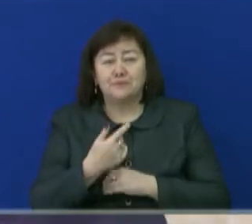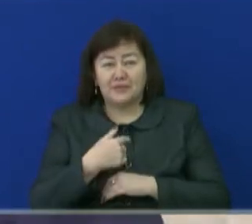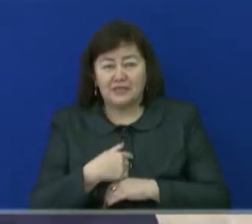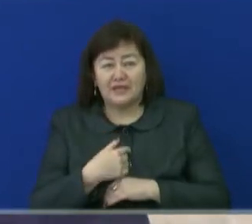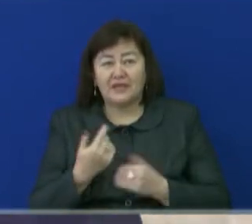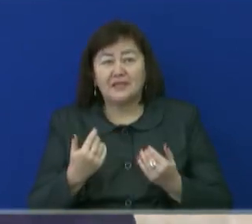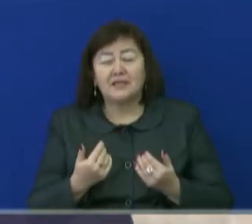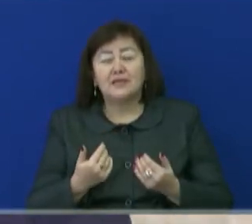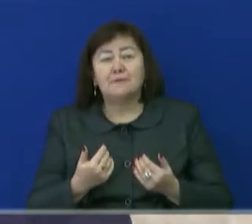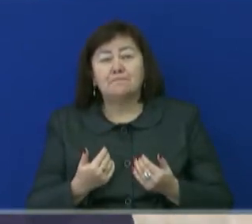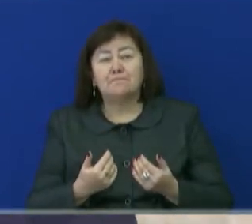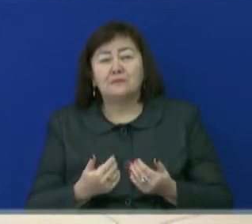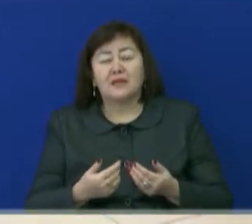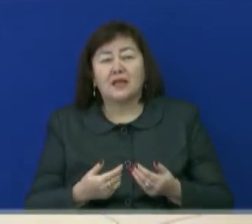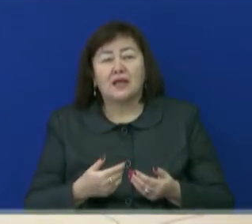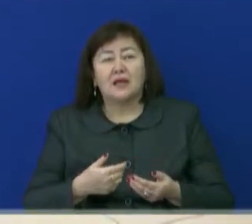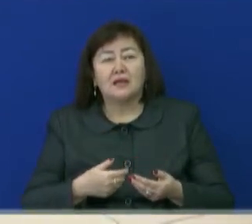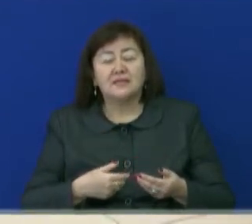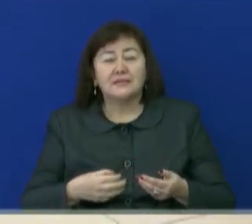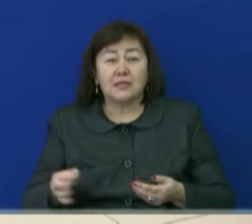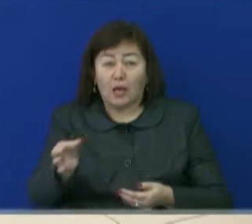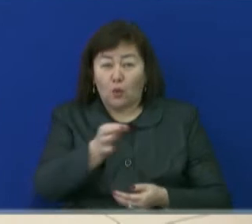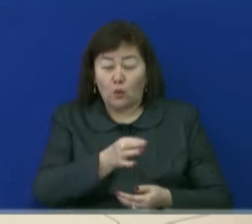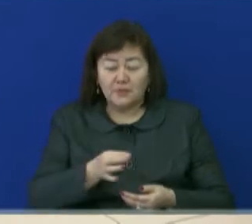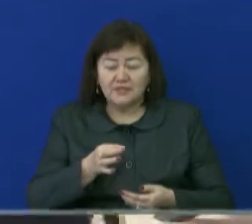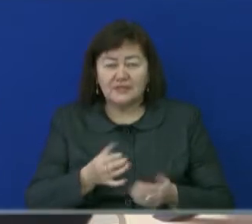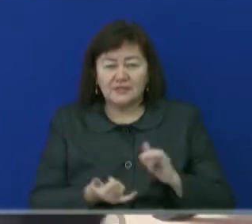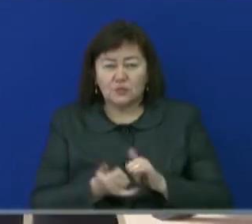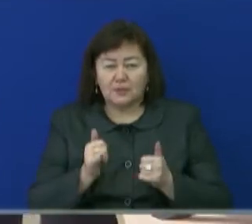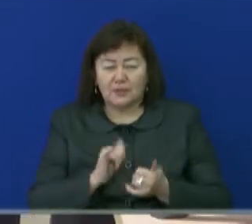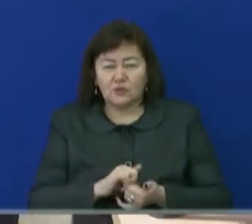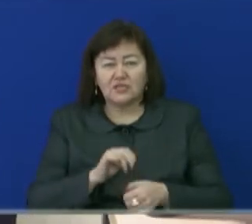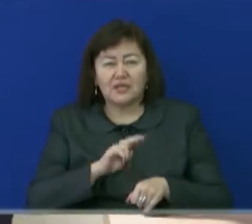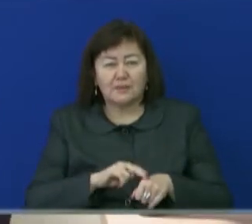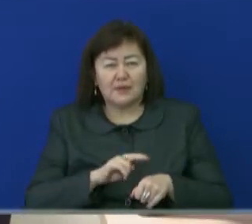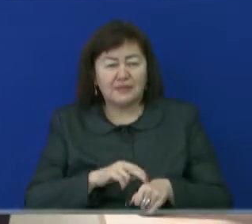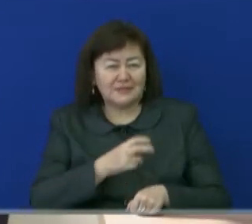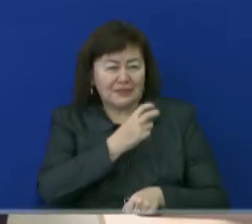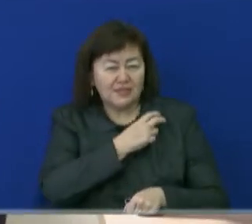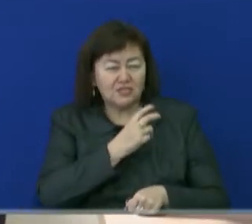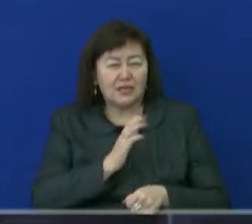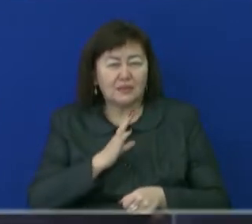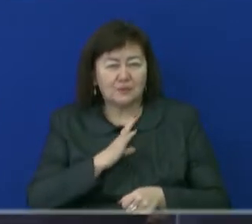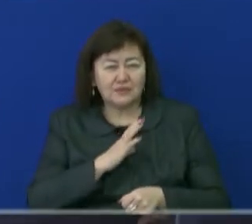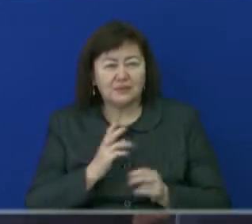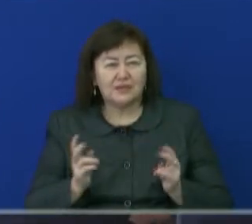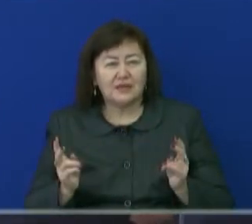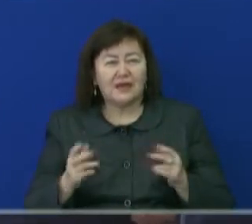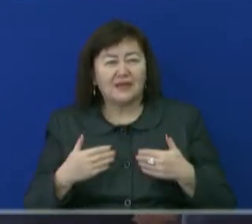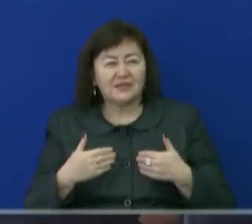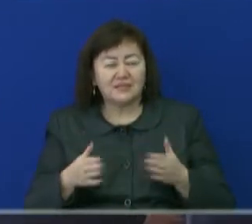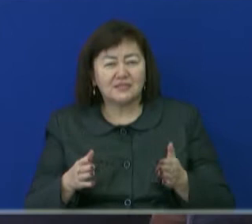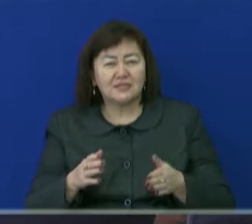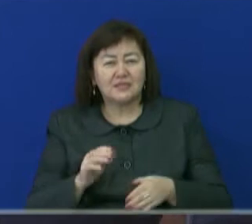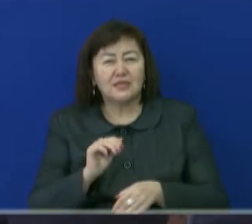Семей қаласының әкімі Бақытжан Баяхметов қатысты. Департамент басшысы полицияның сервистік моделін дамыту үшін жергілікті